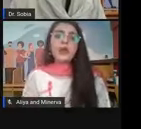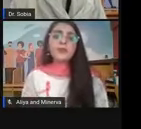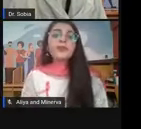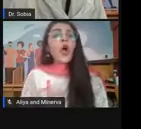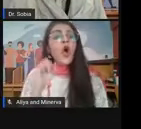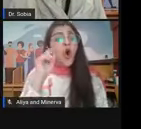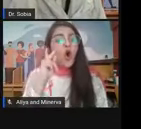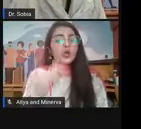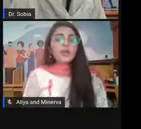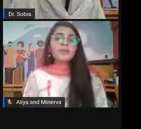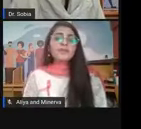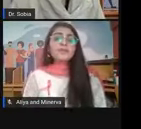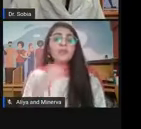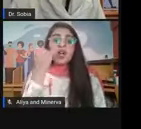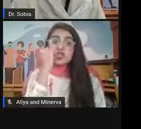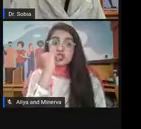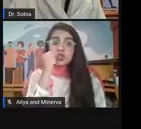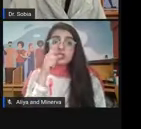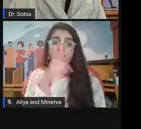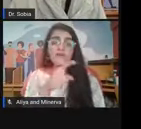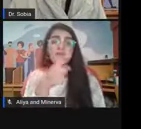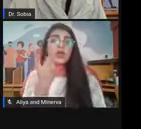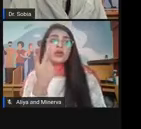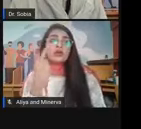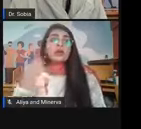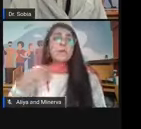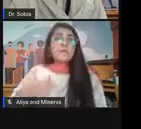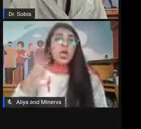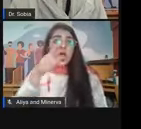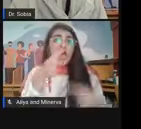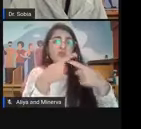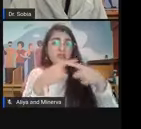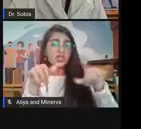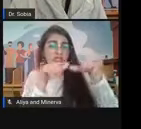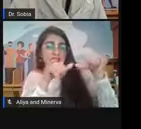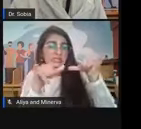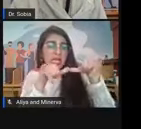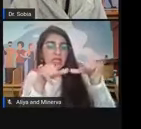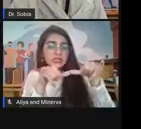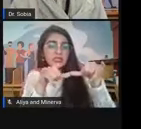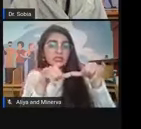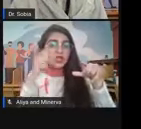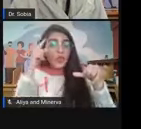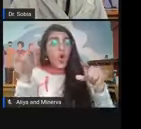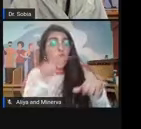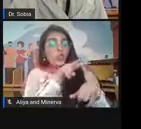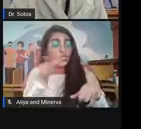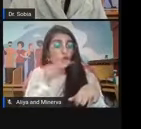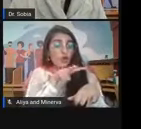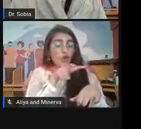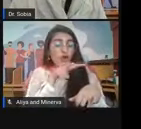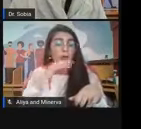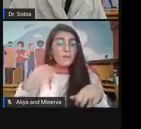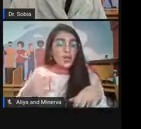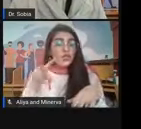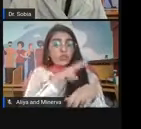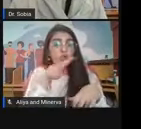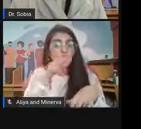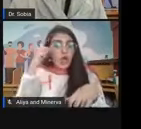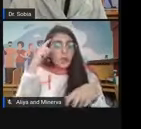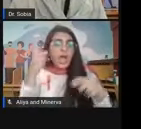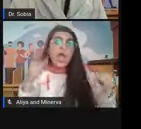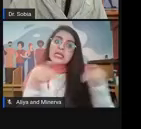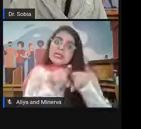ओके, इफ देयर इज अ डिफरेंस इन साइज ऑफ द ब्रेस्ट. नॉर्मली हमारे ब्रेस्ट सेम साइज के होते हैं, और अगर डिफरेंस